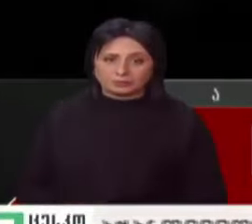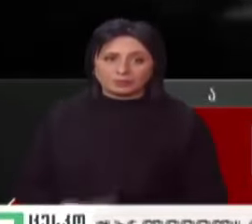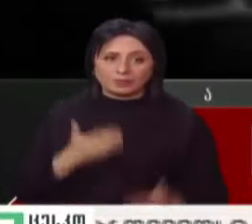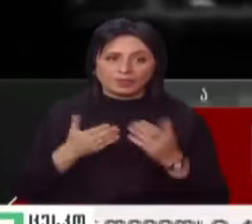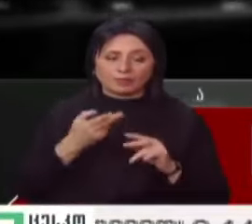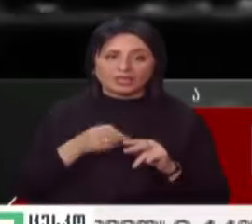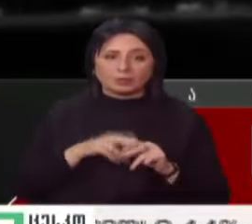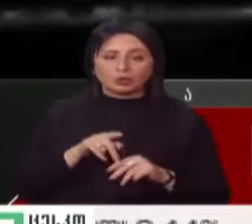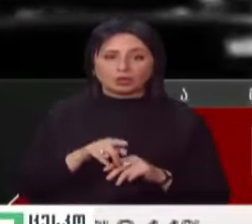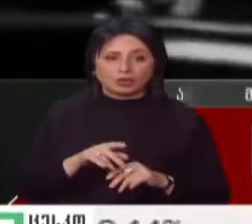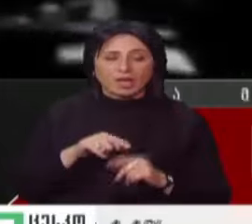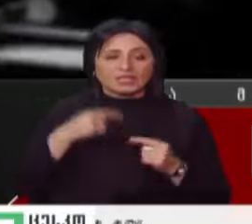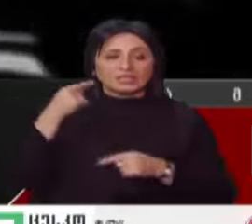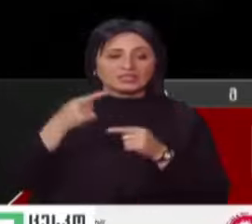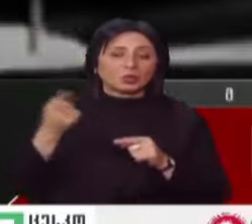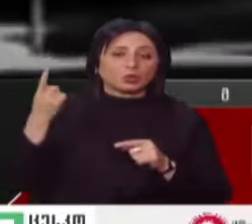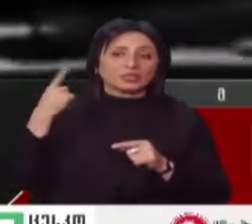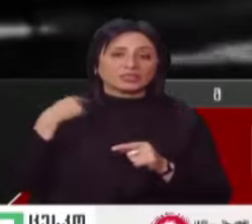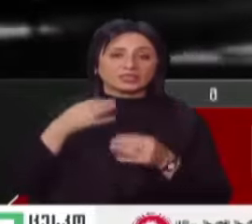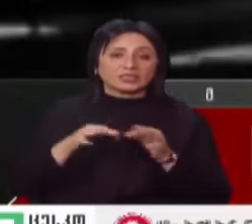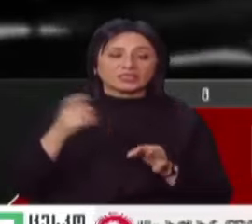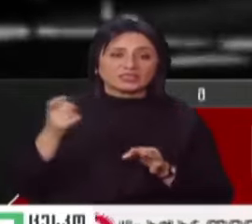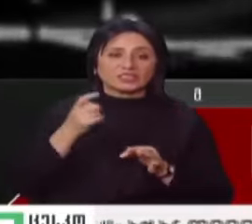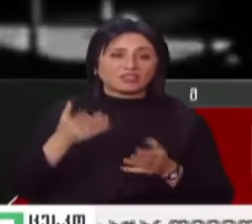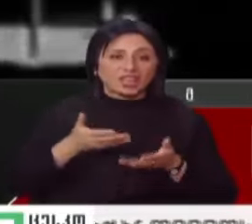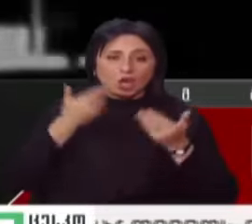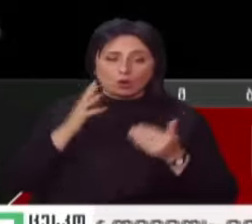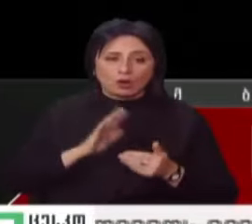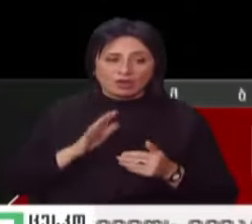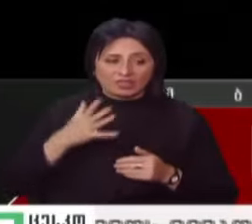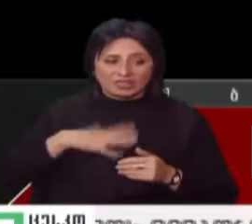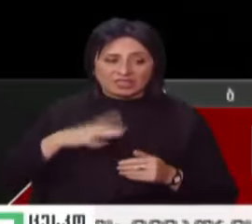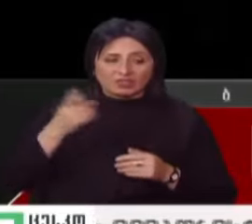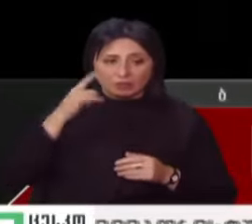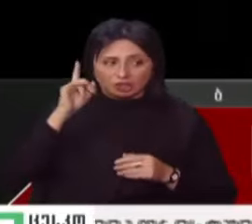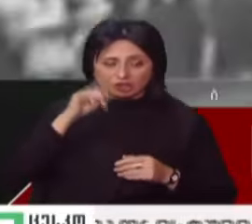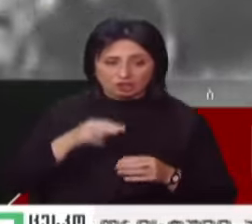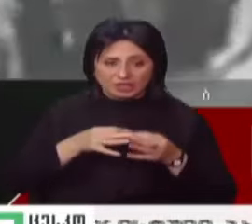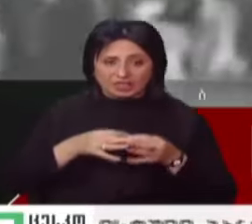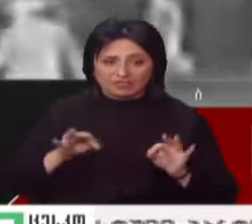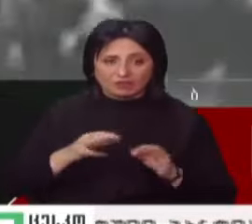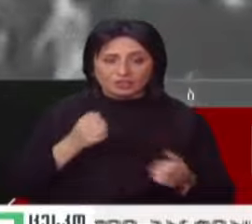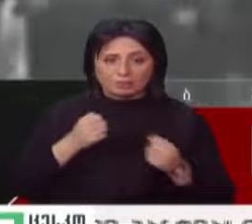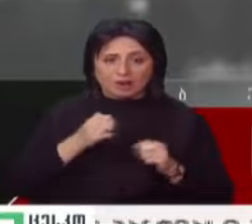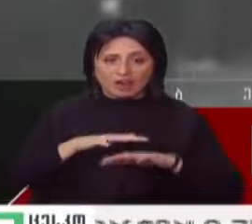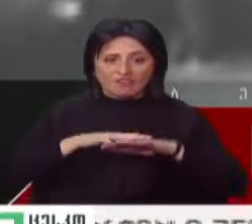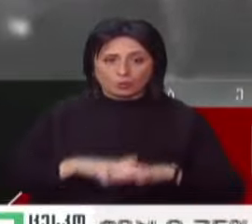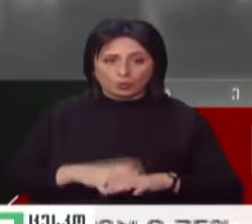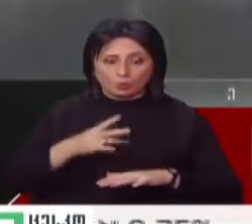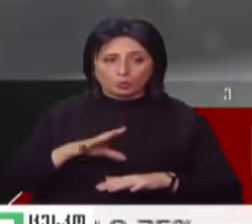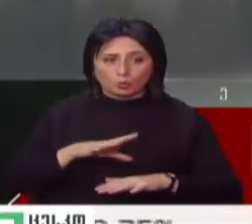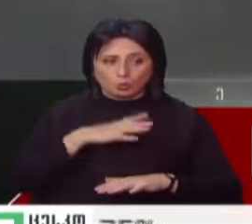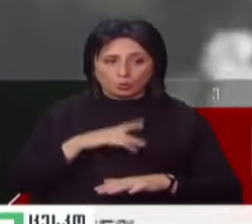Албат имитом атсрам арц саугунис син масула дамо укидеблоба иолад машиндалма сакартолом ицодаром тауи суплебас мхари пундаменти унда